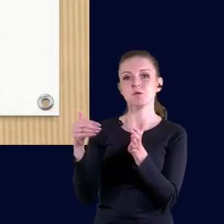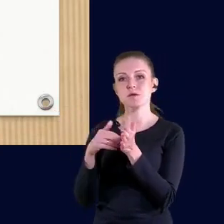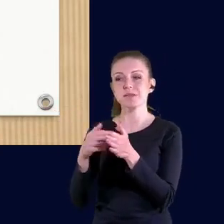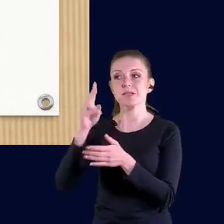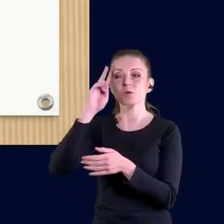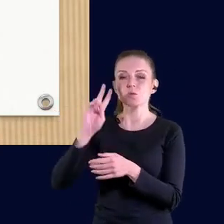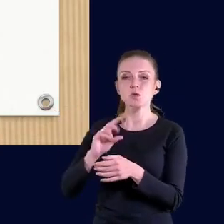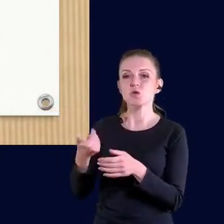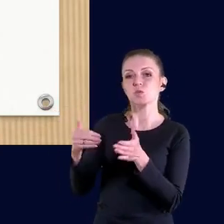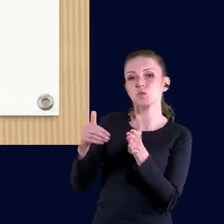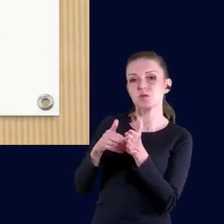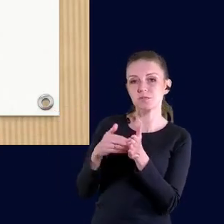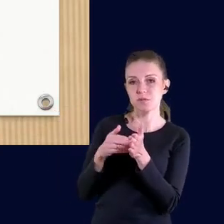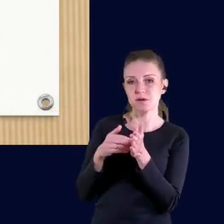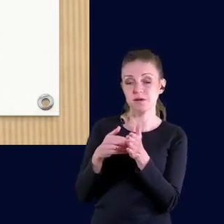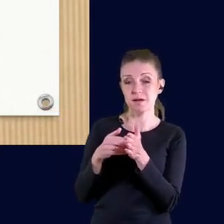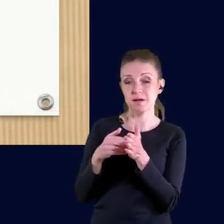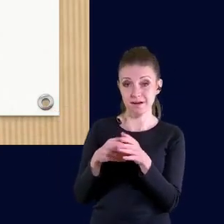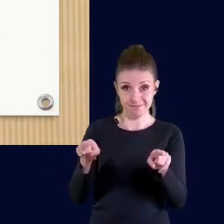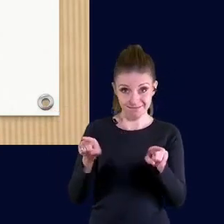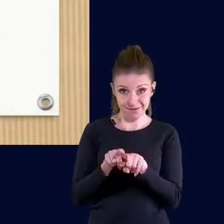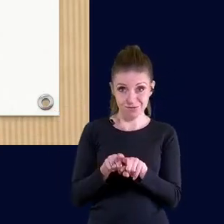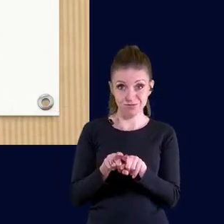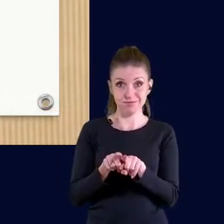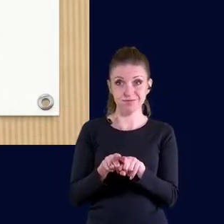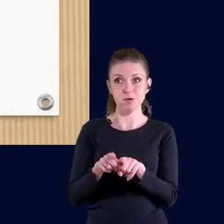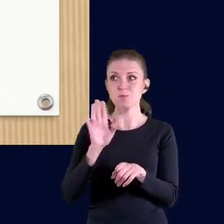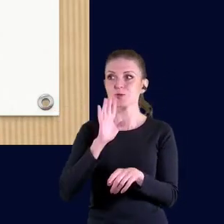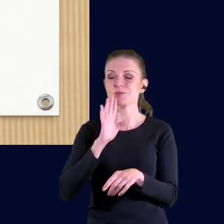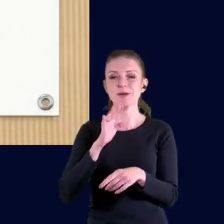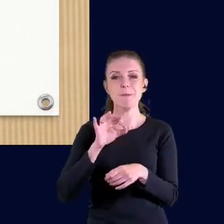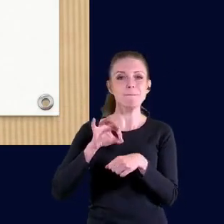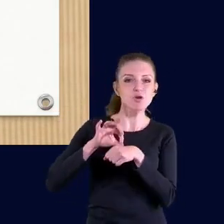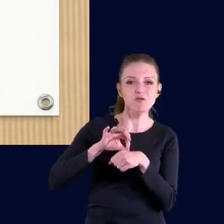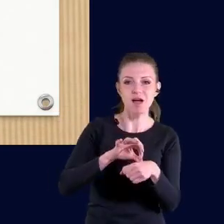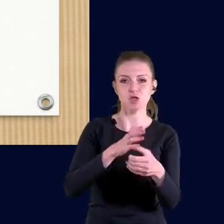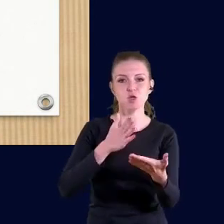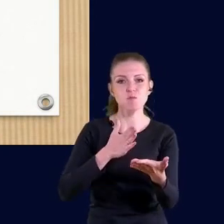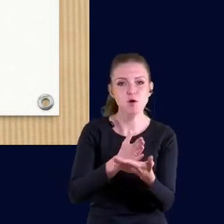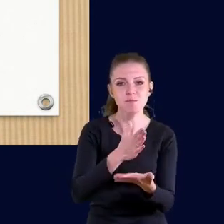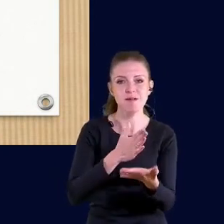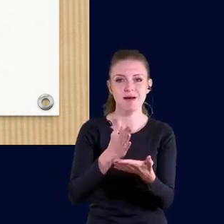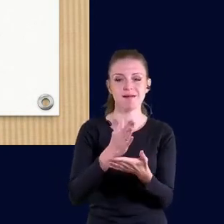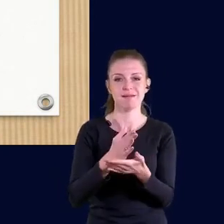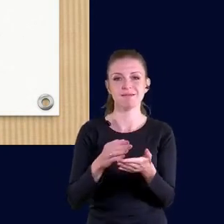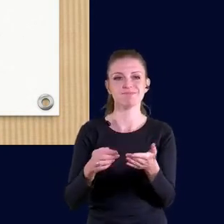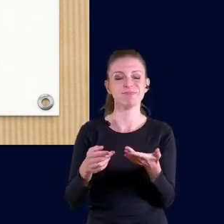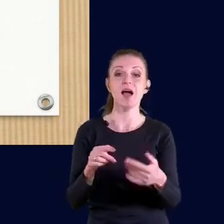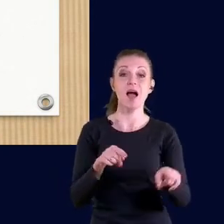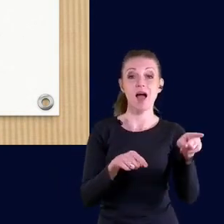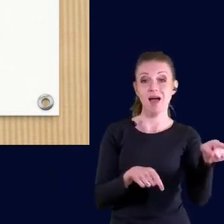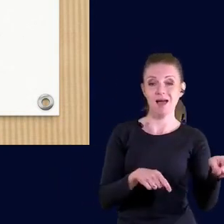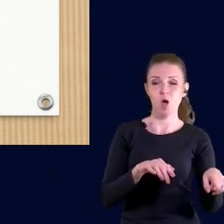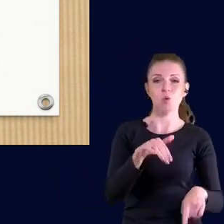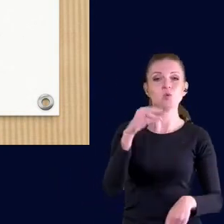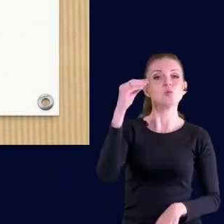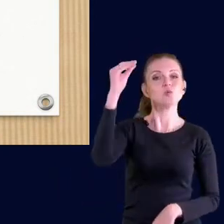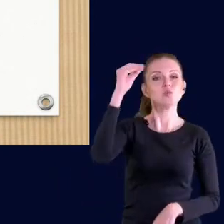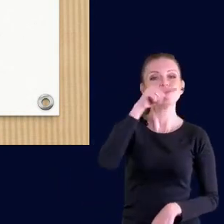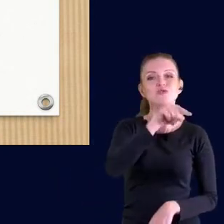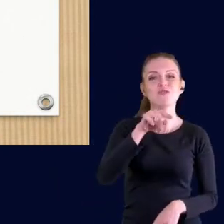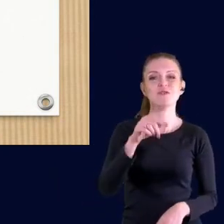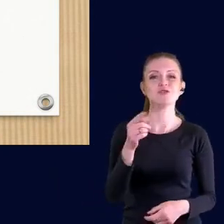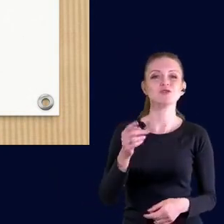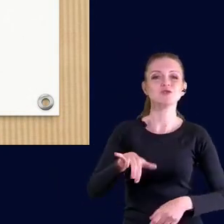instytucji jak również takim przewodnikiem uczniowie szkół średnich są dość specyficzną